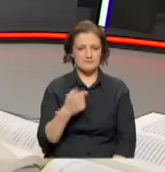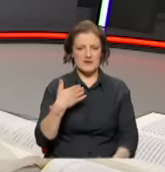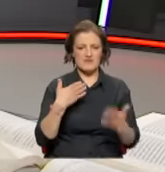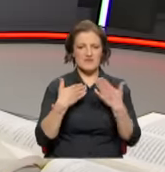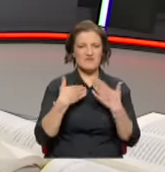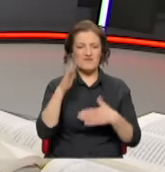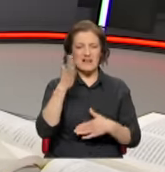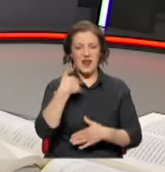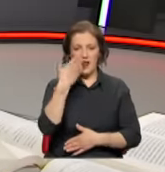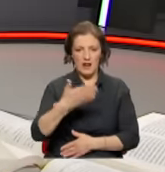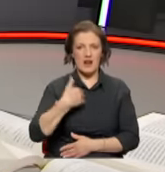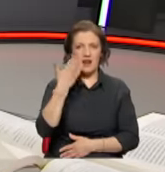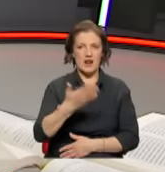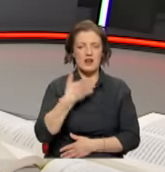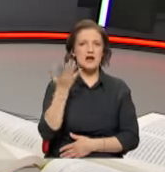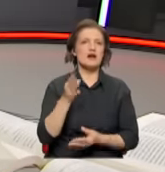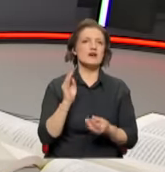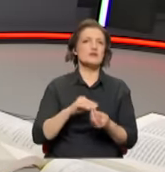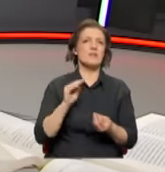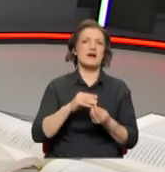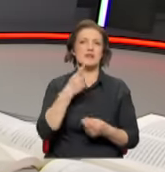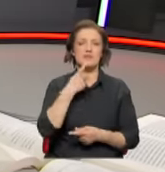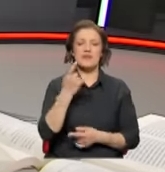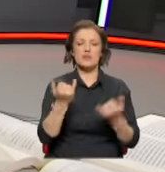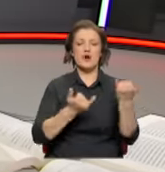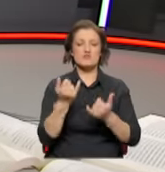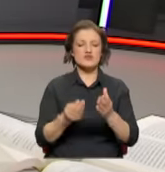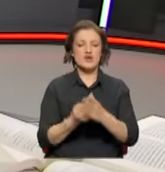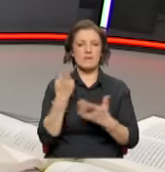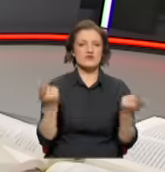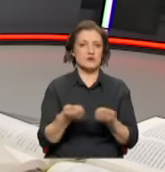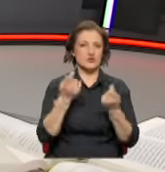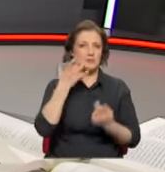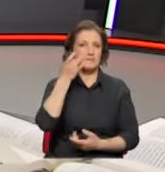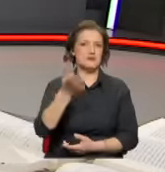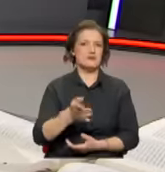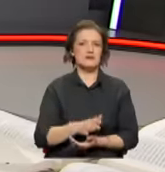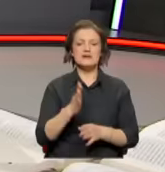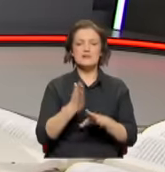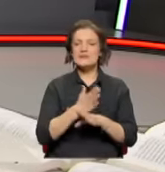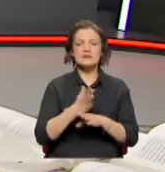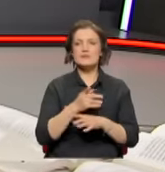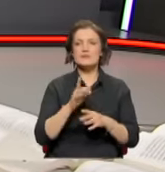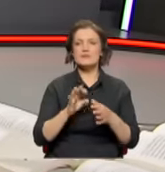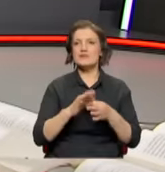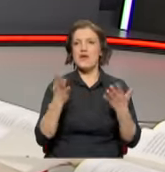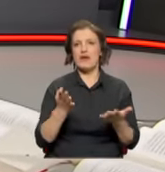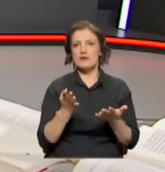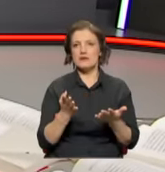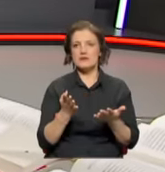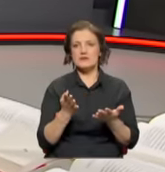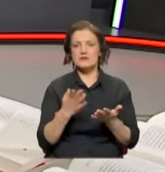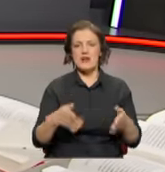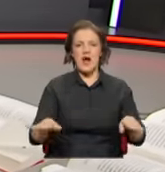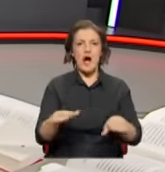Fazla izahat lisanen kabahat. Zaten bir polemik çıkartılmaya çalışıldığı belli. Neyin polemiği?